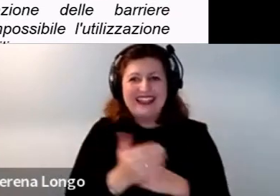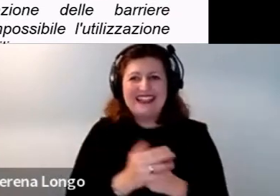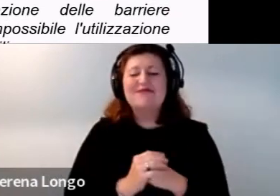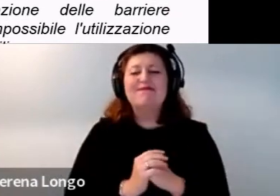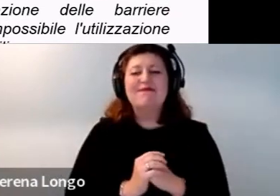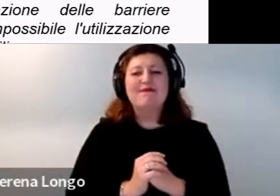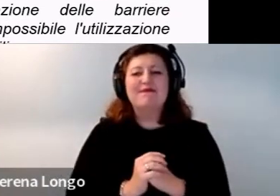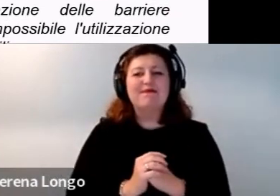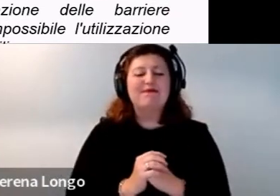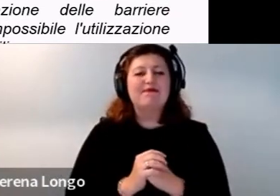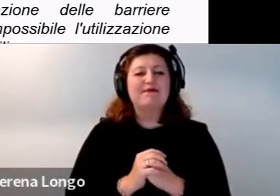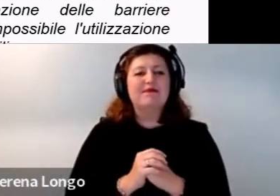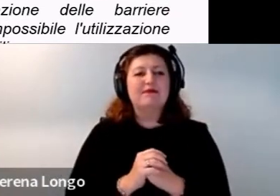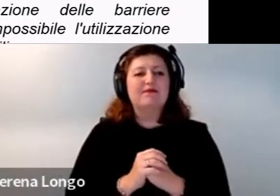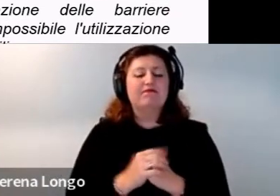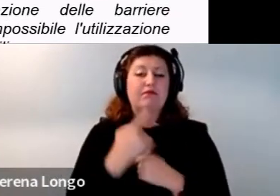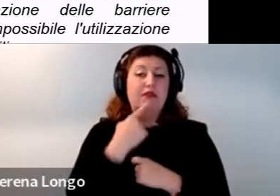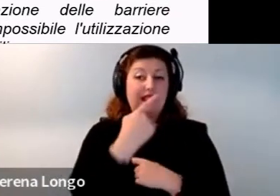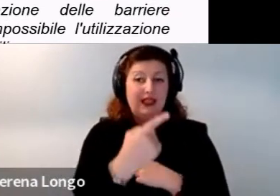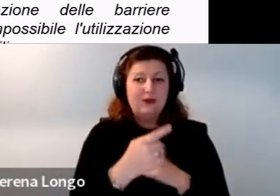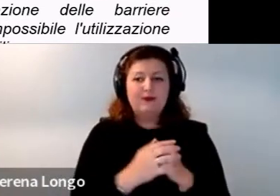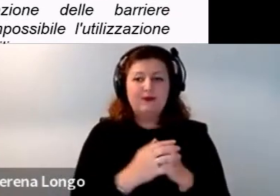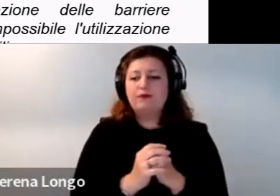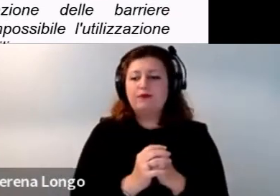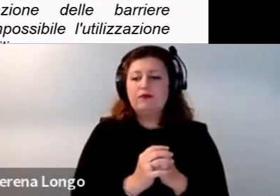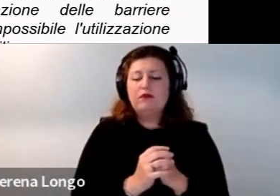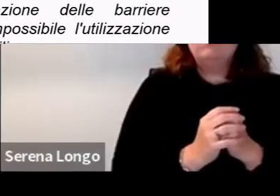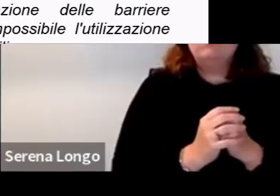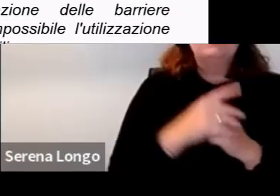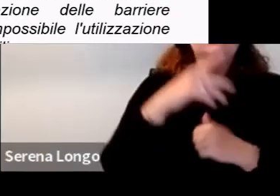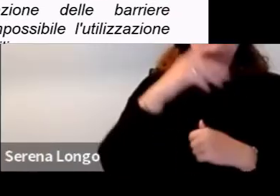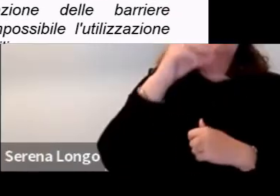Allora, dicevo, il DPR